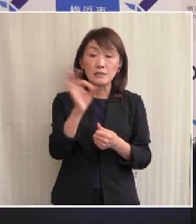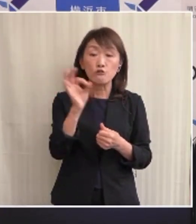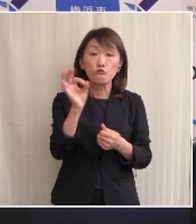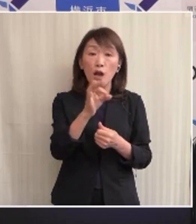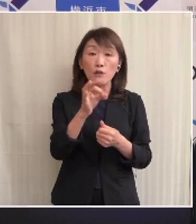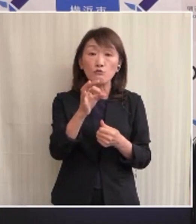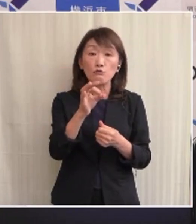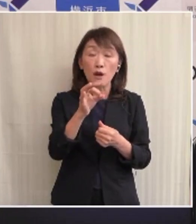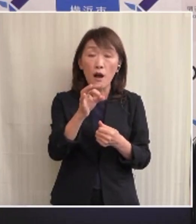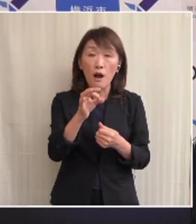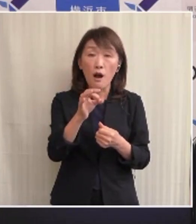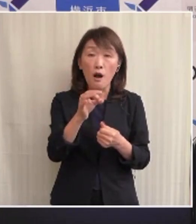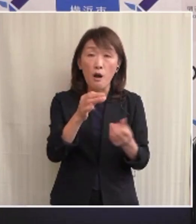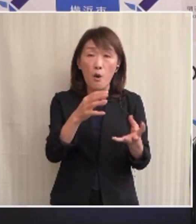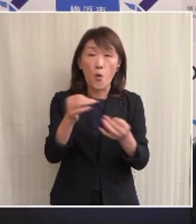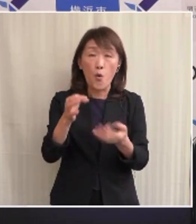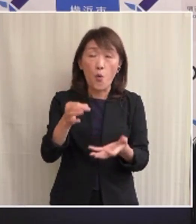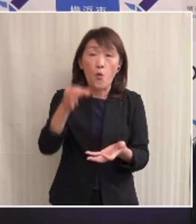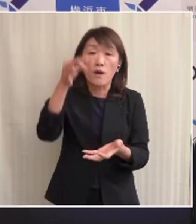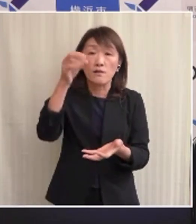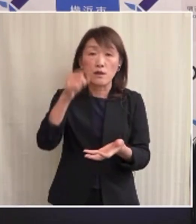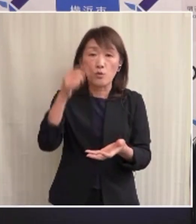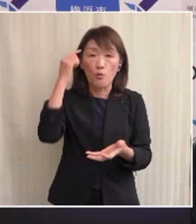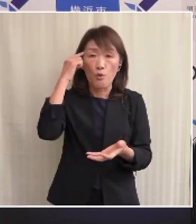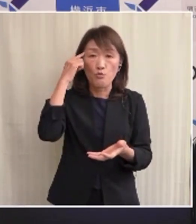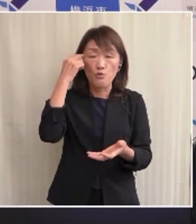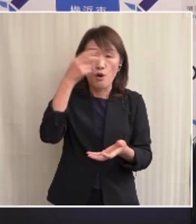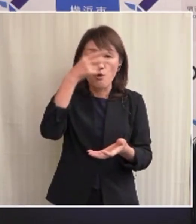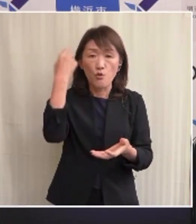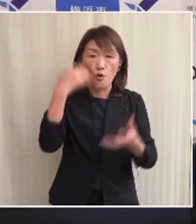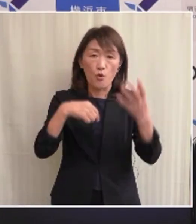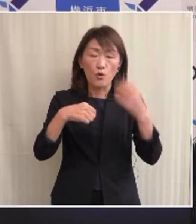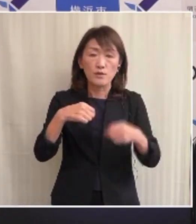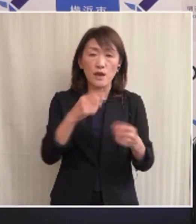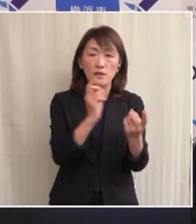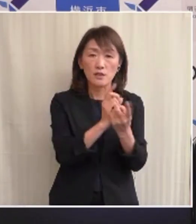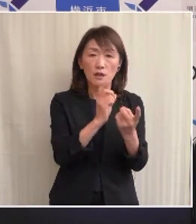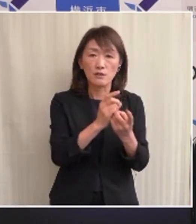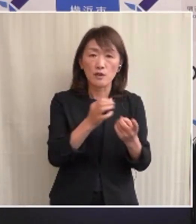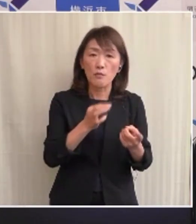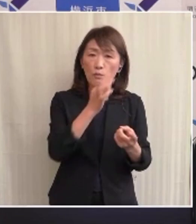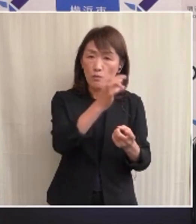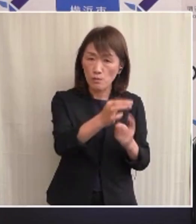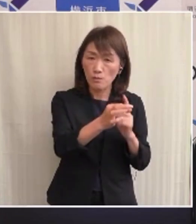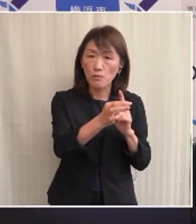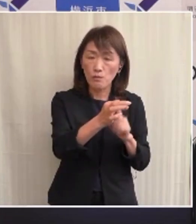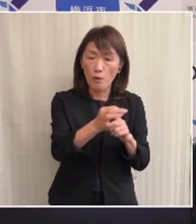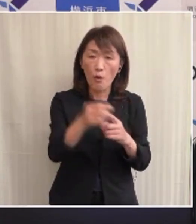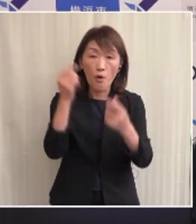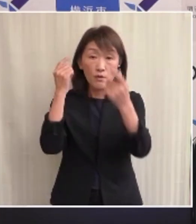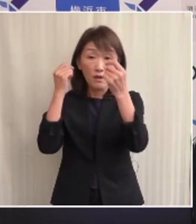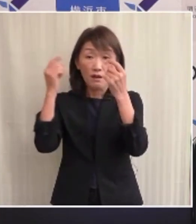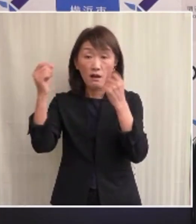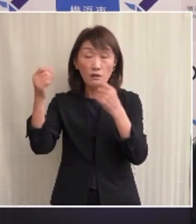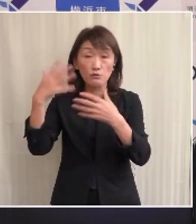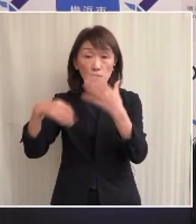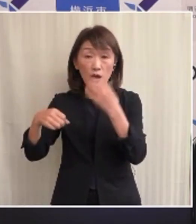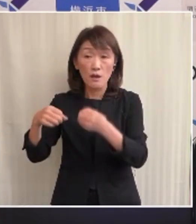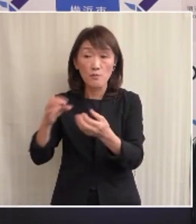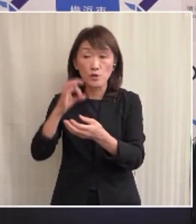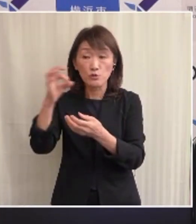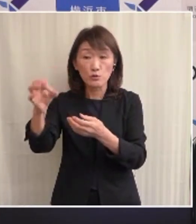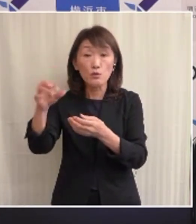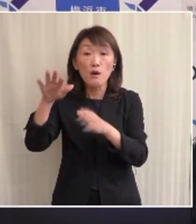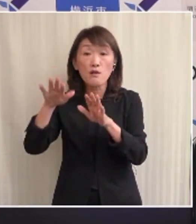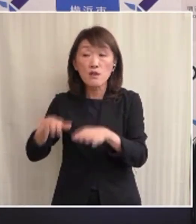多かったわけですよね。高校生に対する奨学金の支給額が多くて、大学生への奨学金制度というのも以前はあったんですけど廃止されちゃ